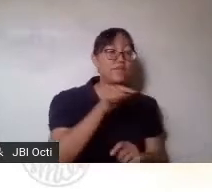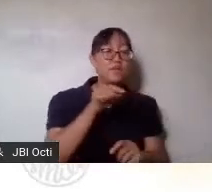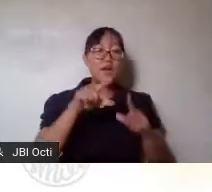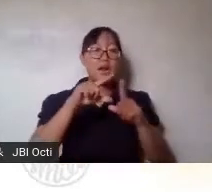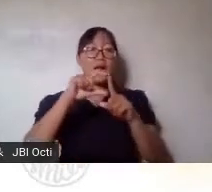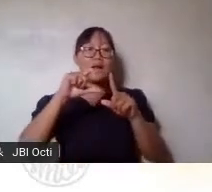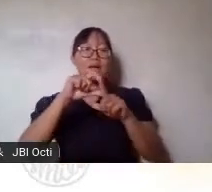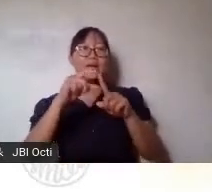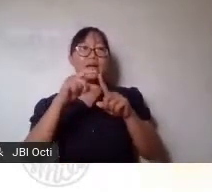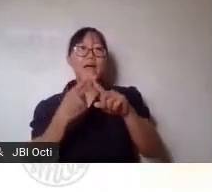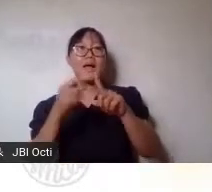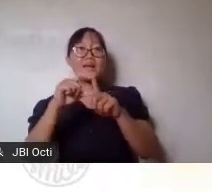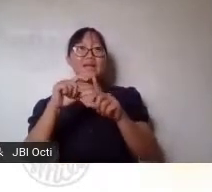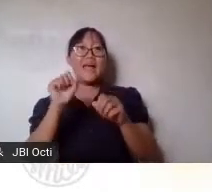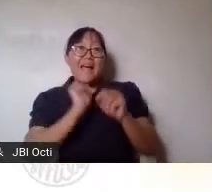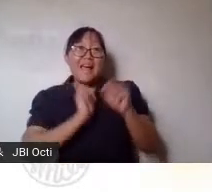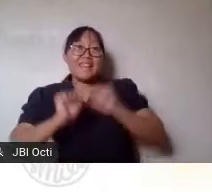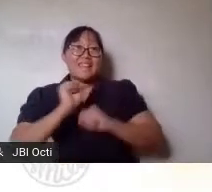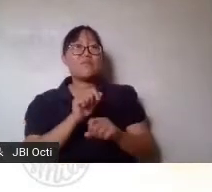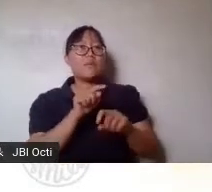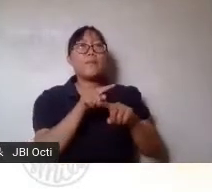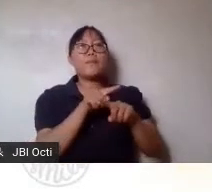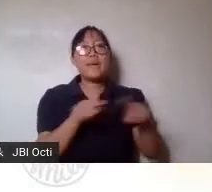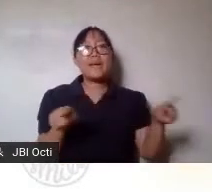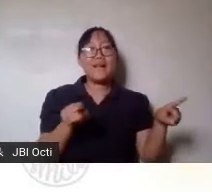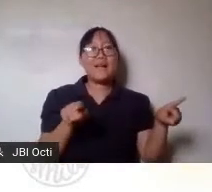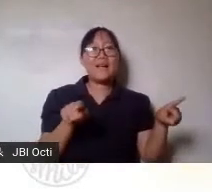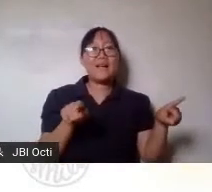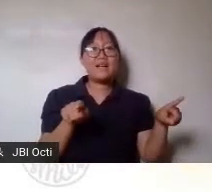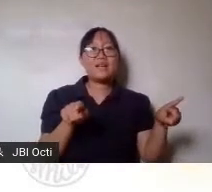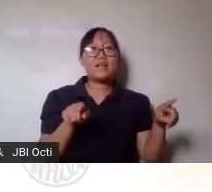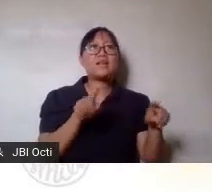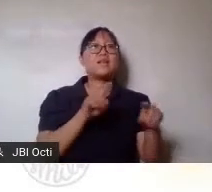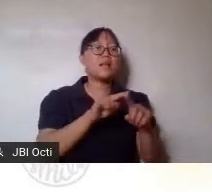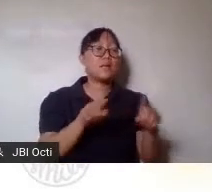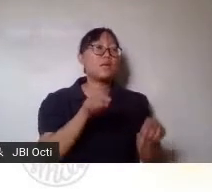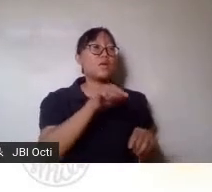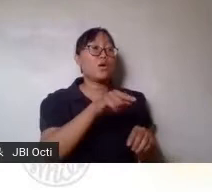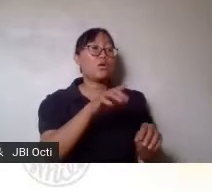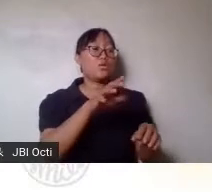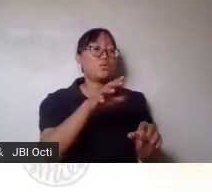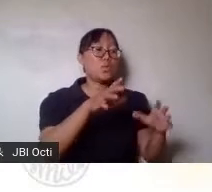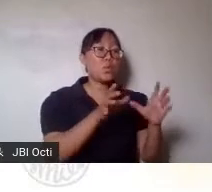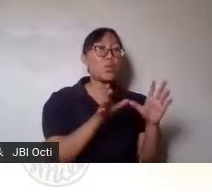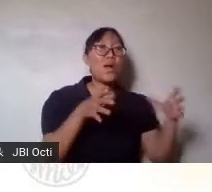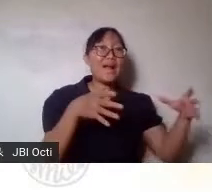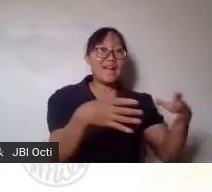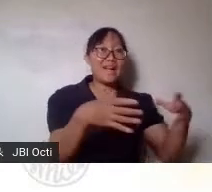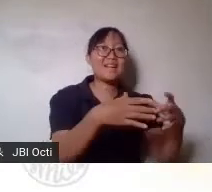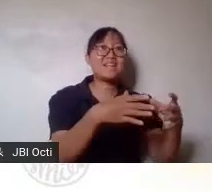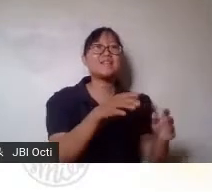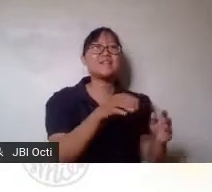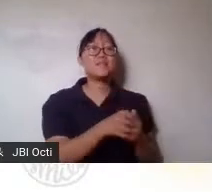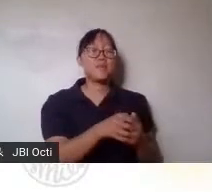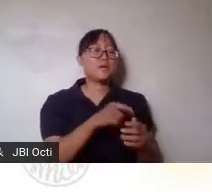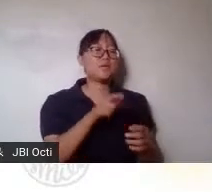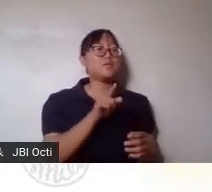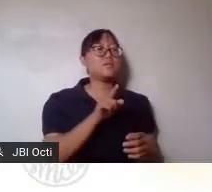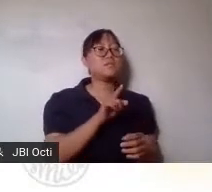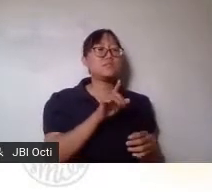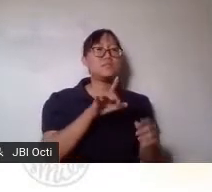berada dalam satu ruangan, dia bergerak dari satu sudut ke sudut yang lain, dia berhenti di satu tempat, dia